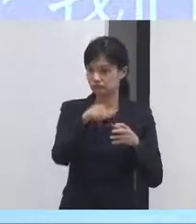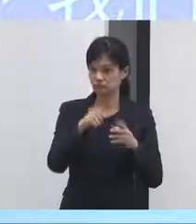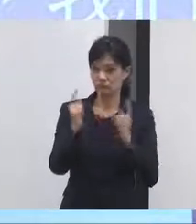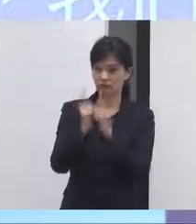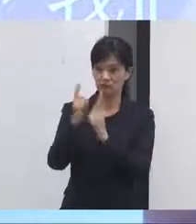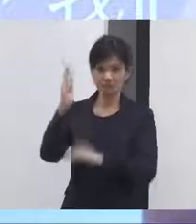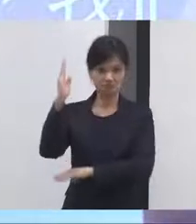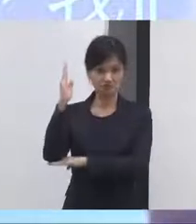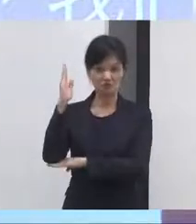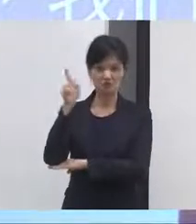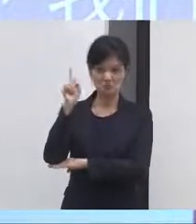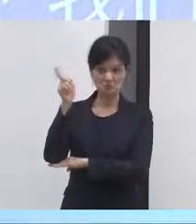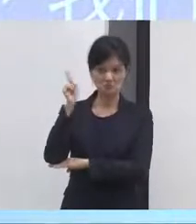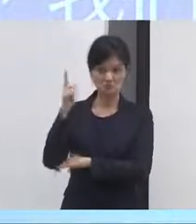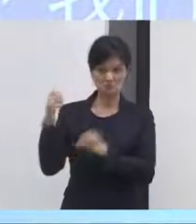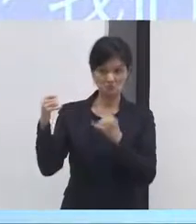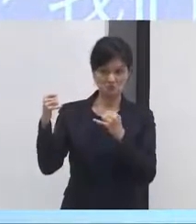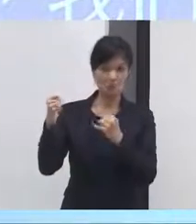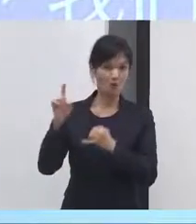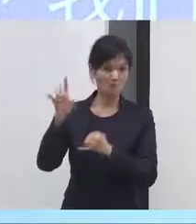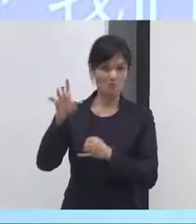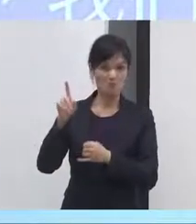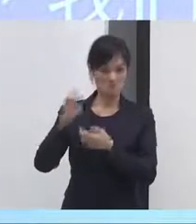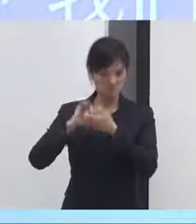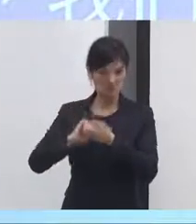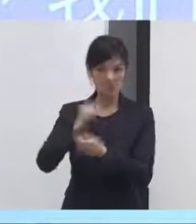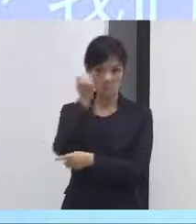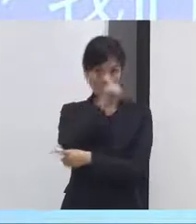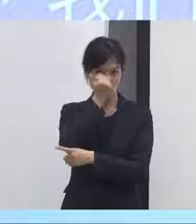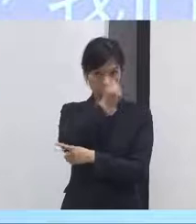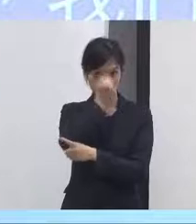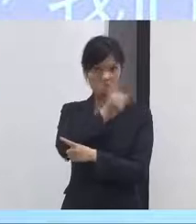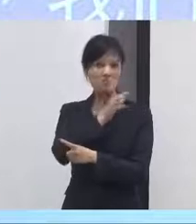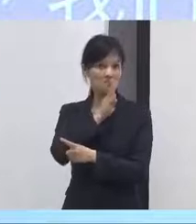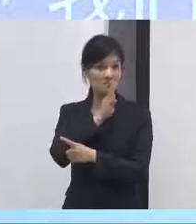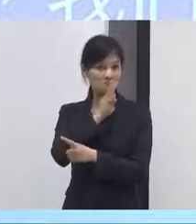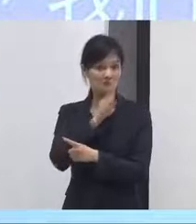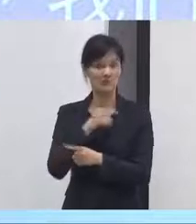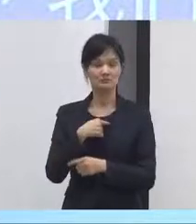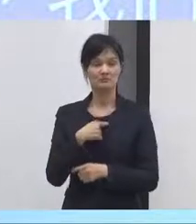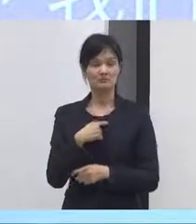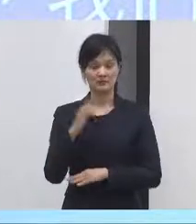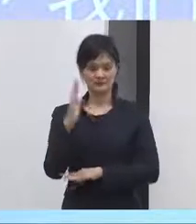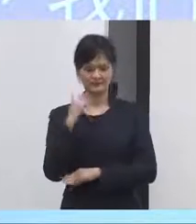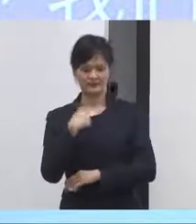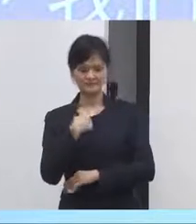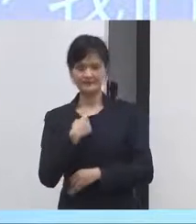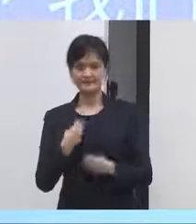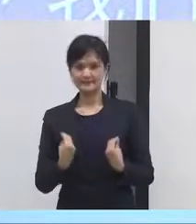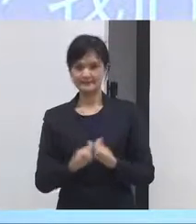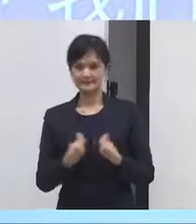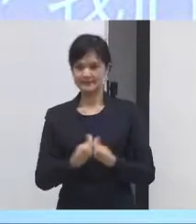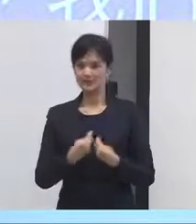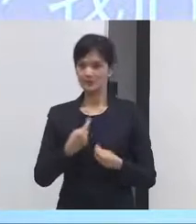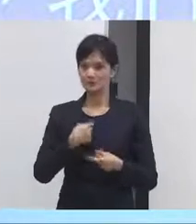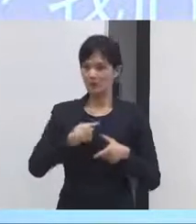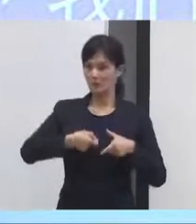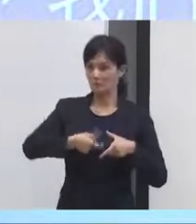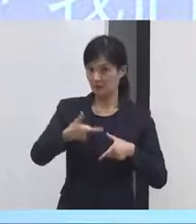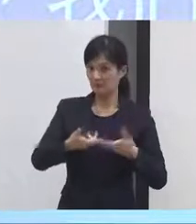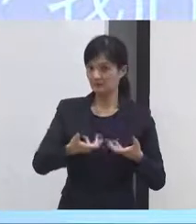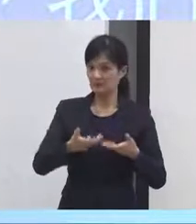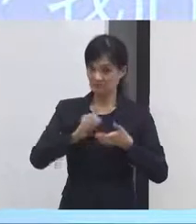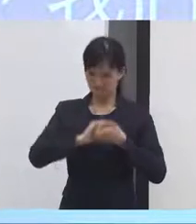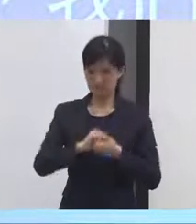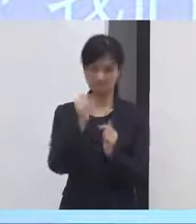就是要做什么事，他就是要做什么坏事。那我觉得这个也会造成政府觉得，那我丢出来的东西尽量都不要任何把柄或不要任何错误。那